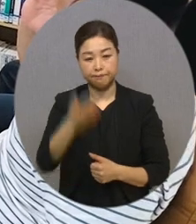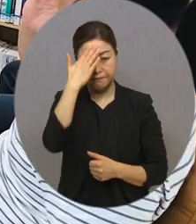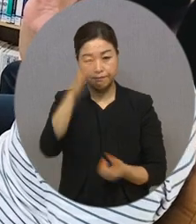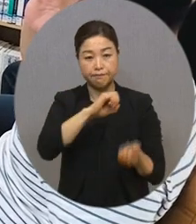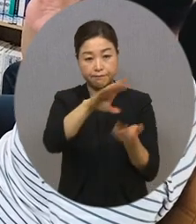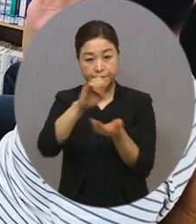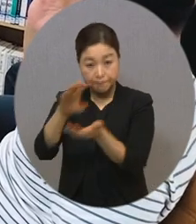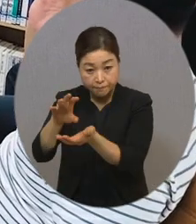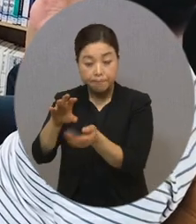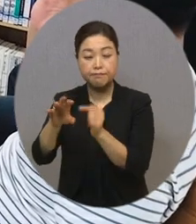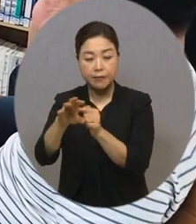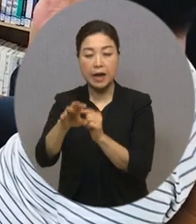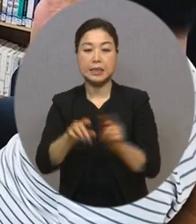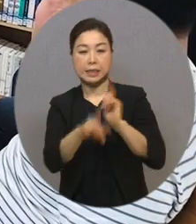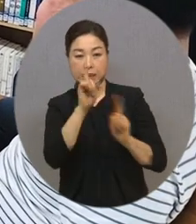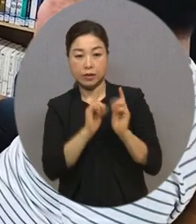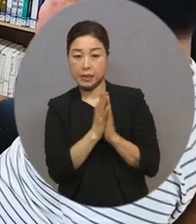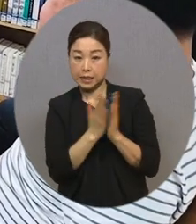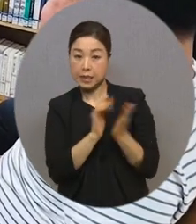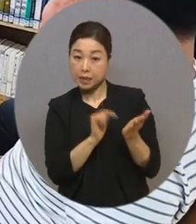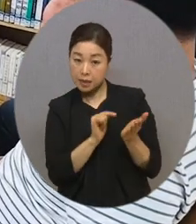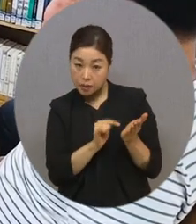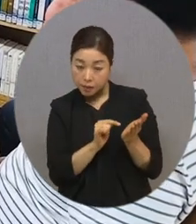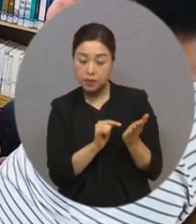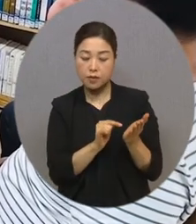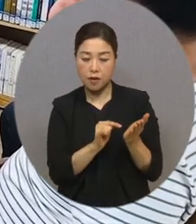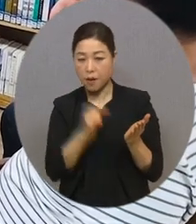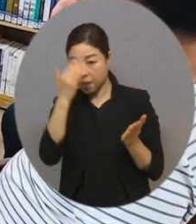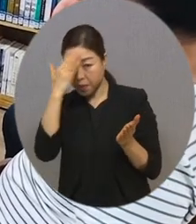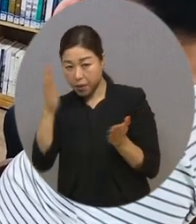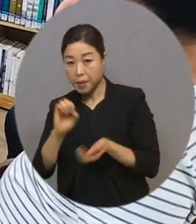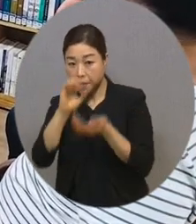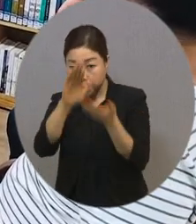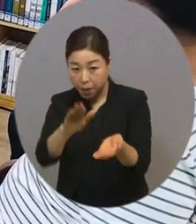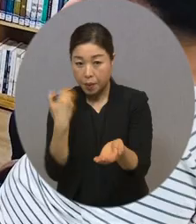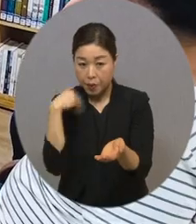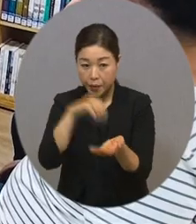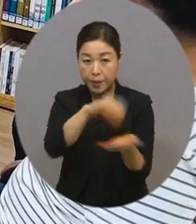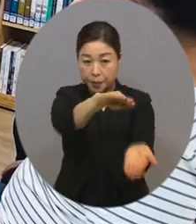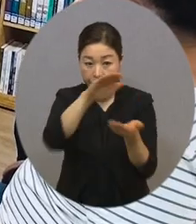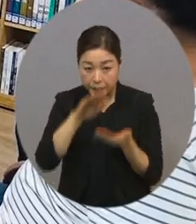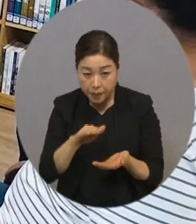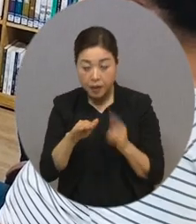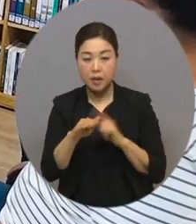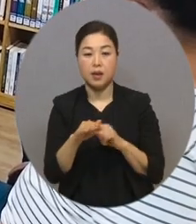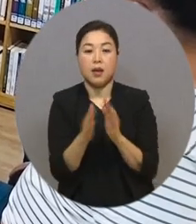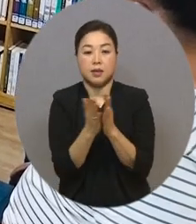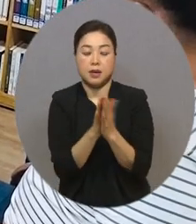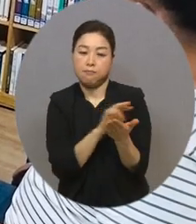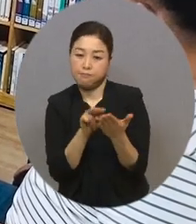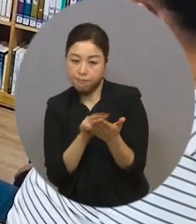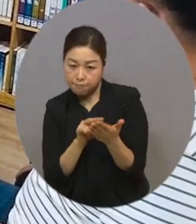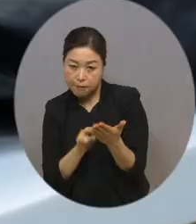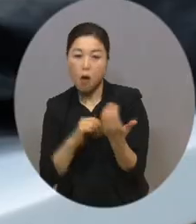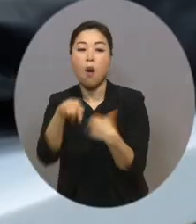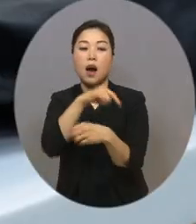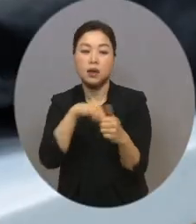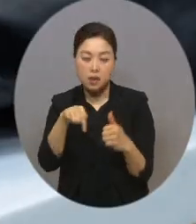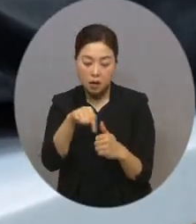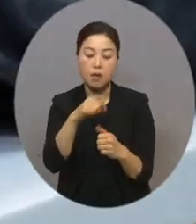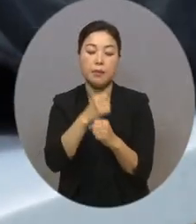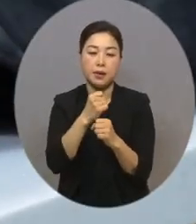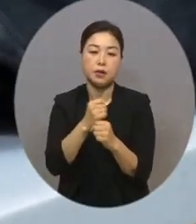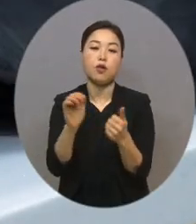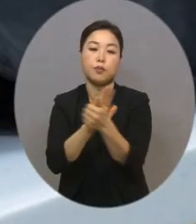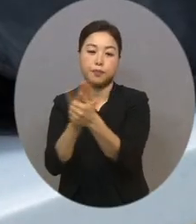서비스 대상자가 신청한 도서를 무료 택배로 보내고 회수해 편리한 독서 환경을 제공합니다. 올해